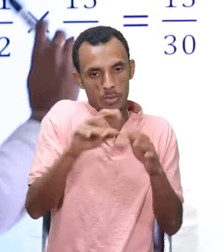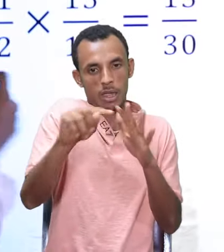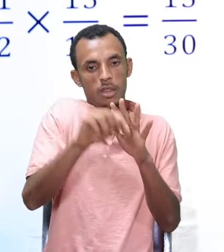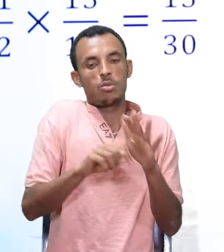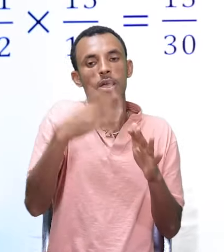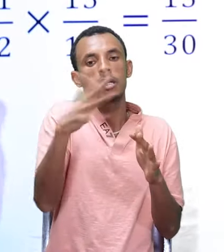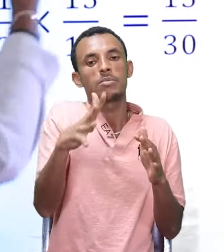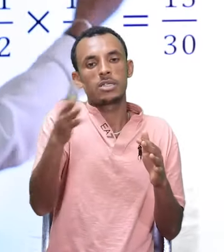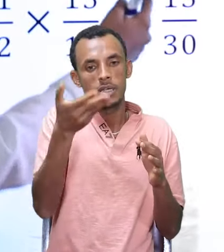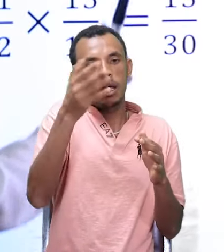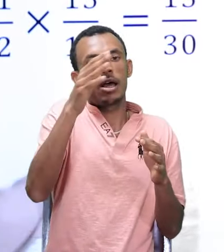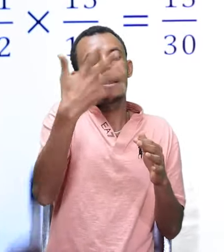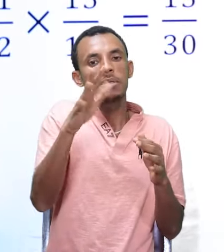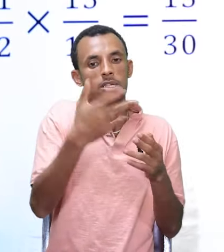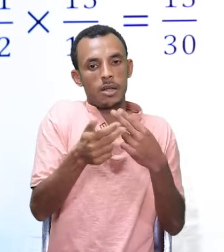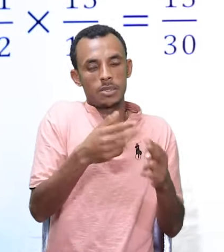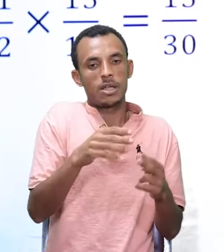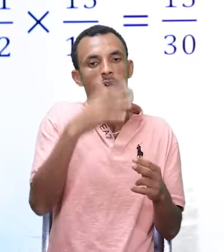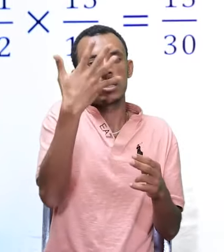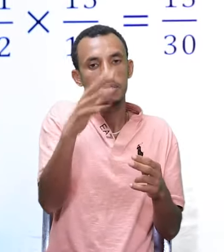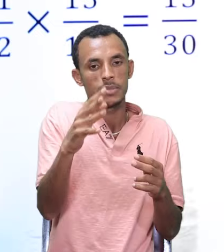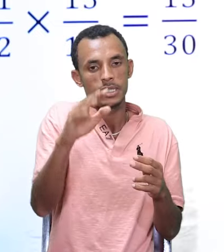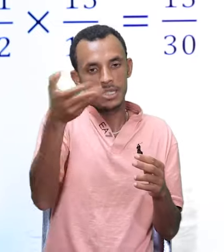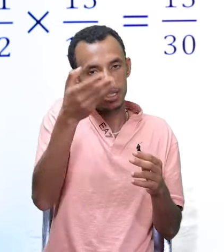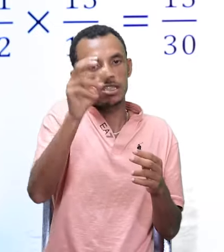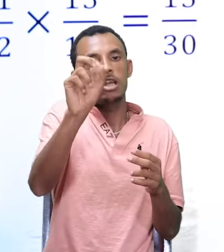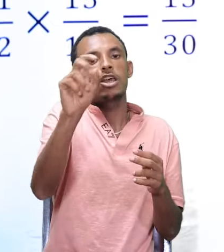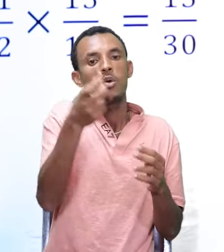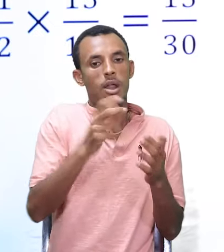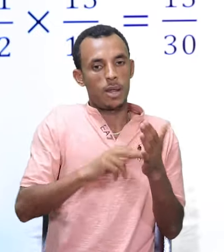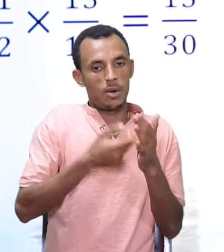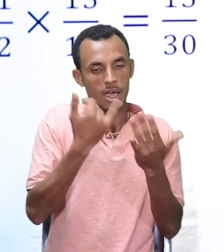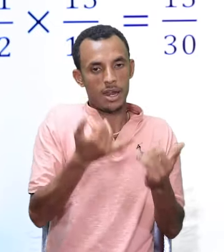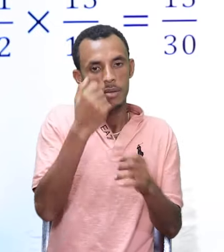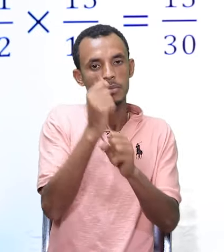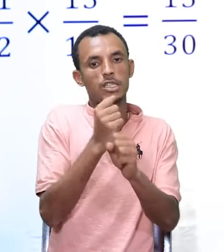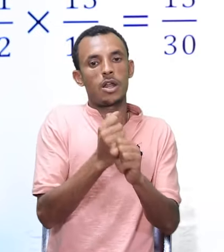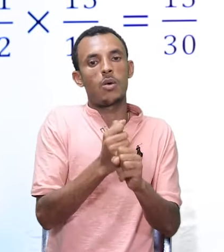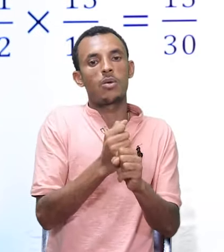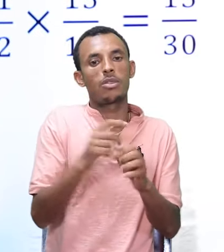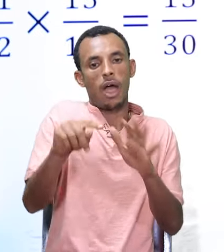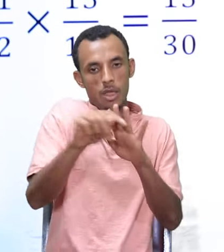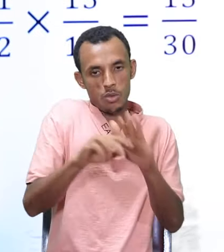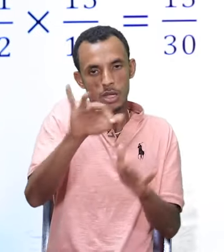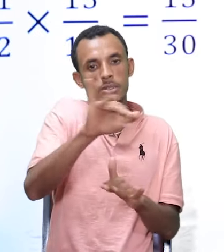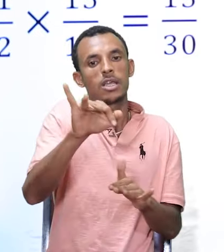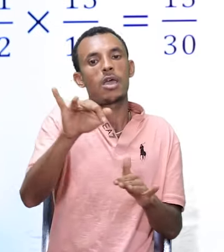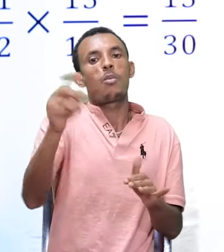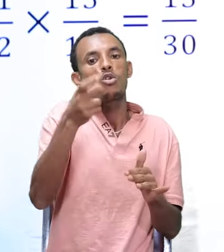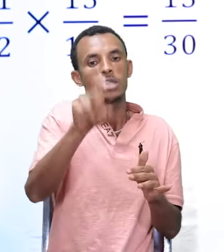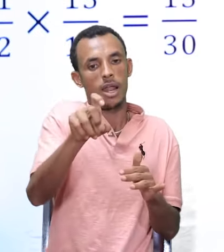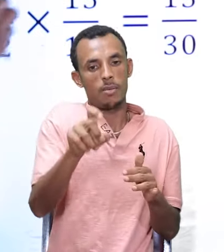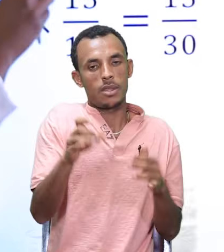ታህቱንም በ15 15ኛ ስናባዛ 15 30ኛ ይመጣል ይሄን እየሰራን ያለው ለምንድነው ታህታችን ተመሳሳይ መሆን